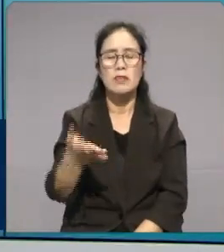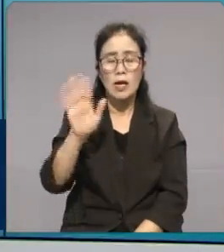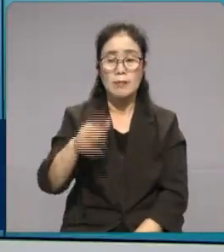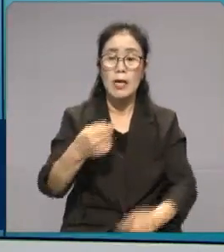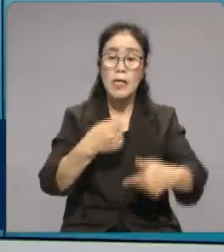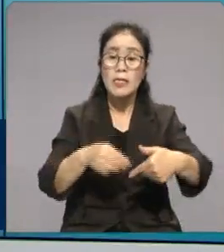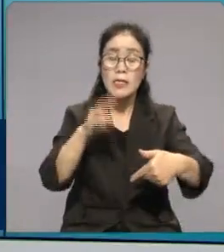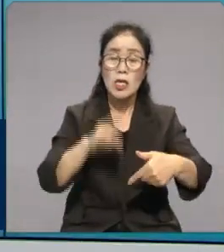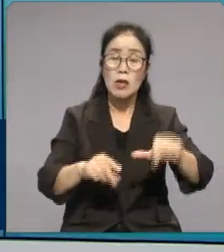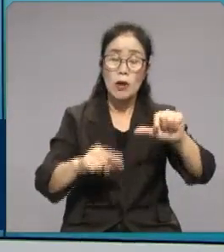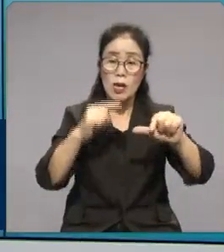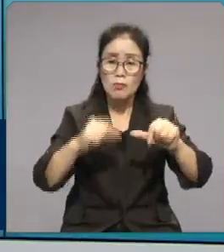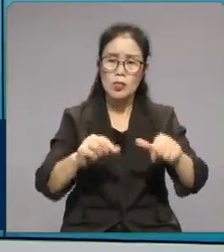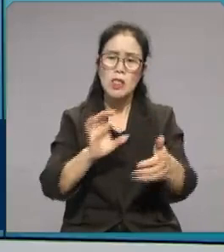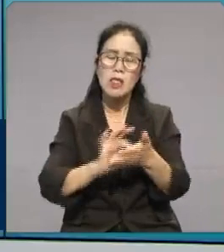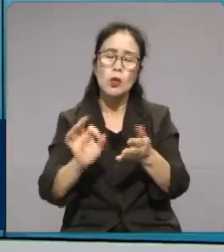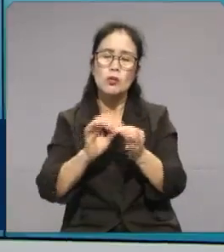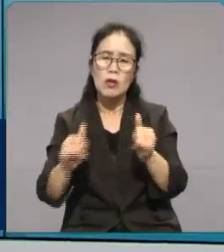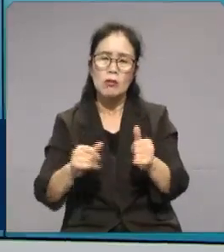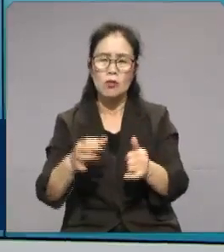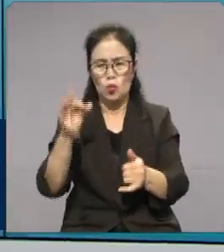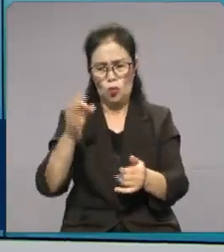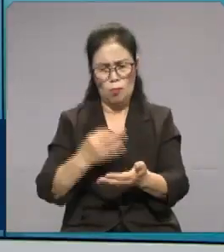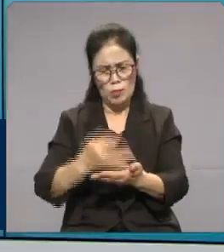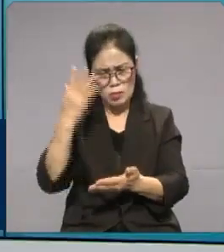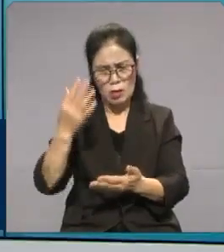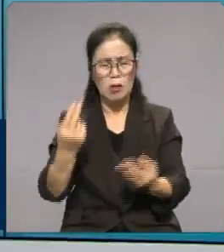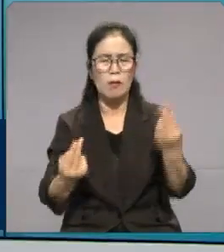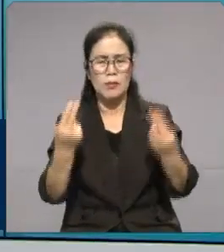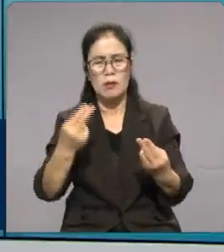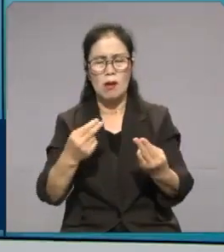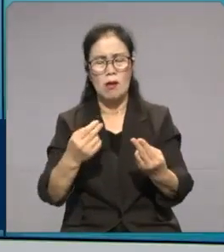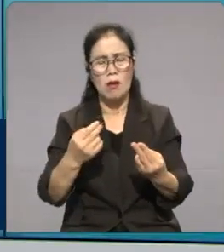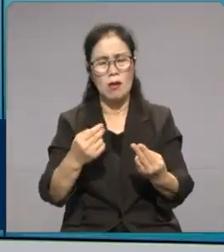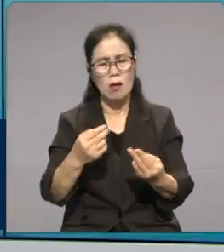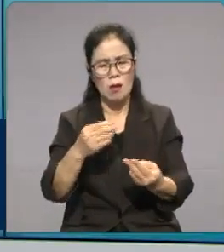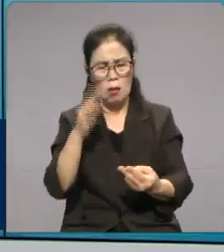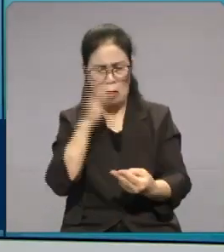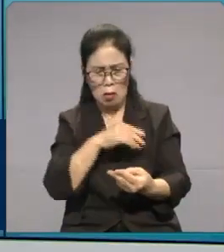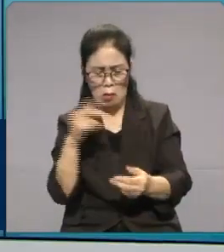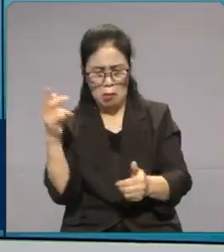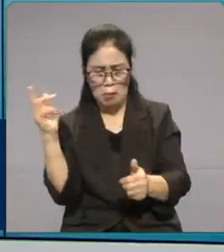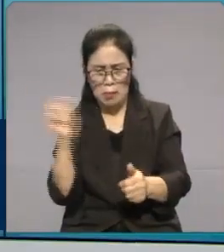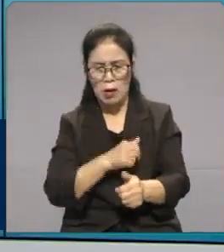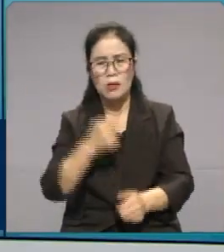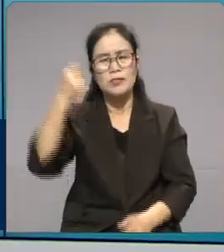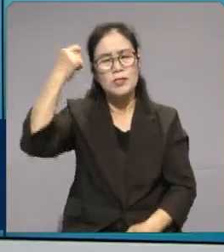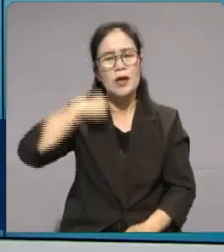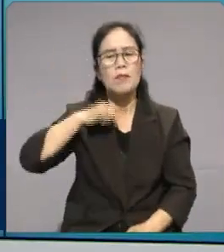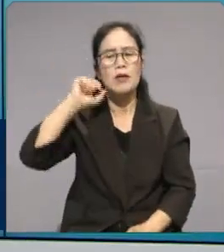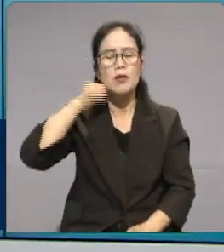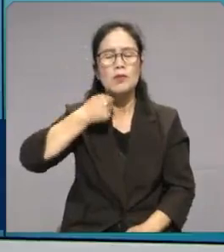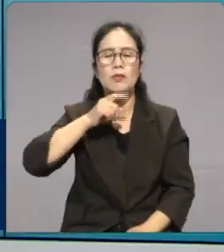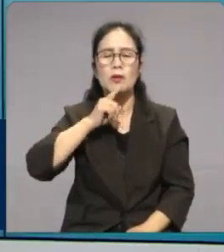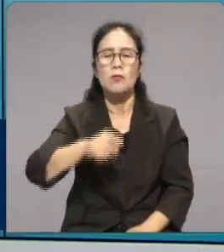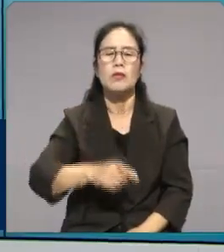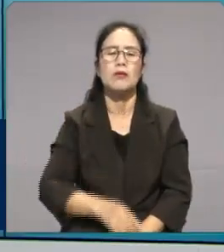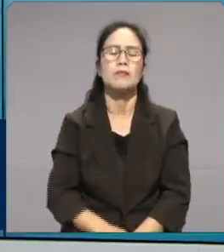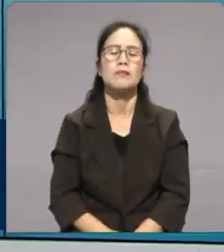인천의 5G 이용자들은 비싼 요금에 비해 품질은 체감하기 어렵다는 평입니다 신종환